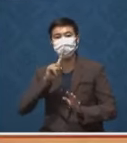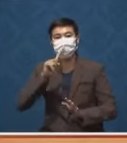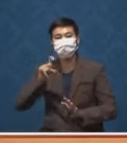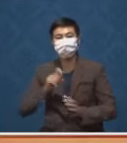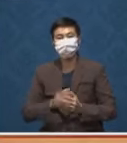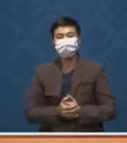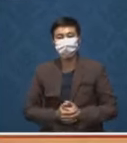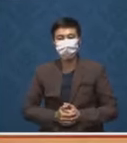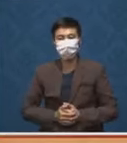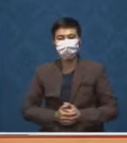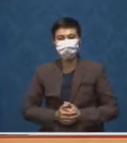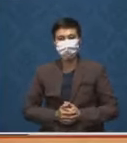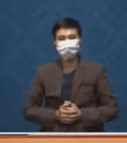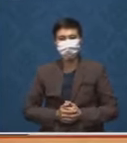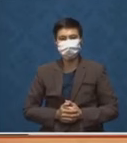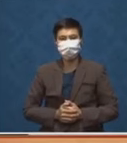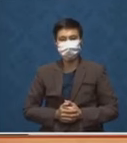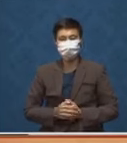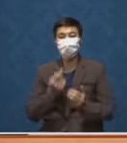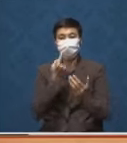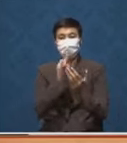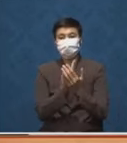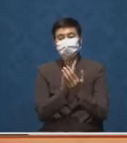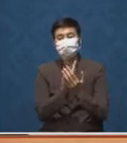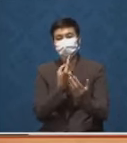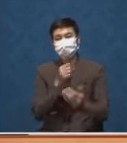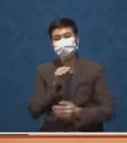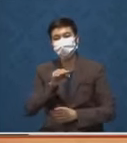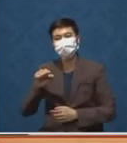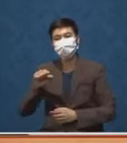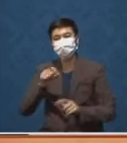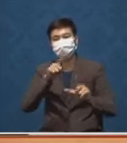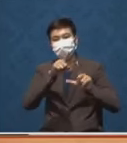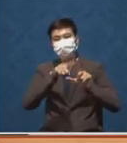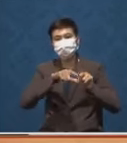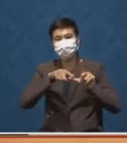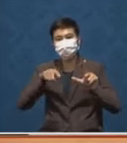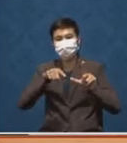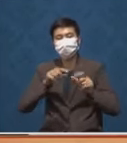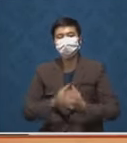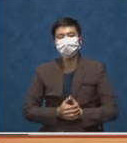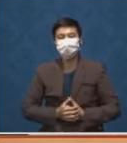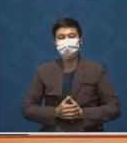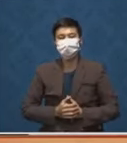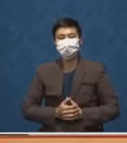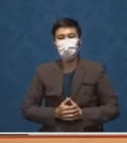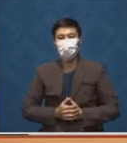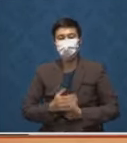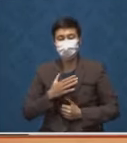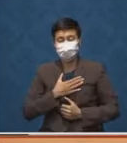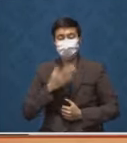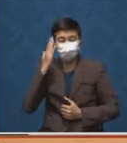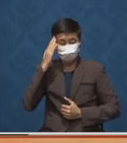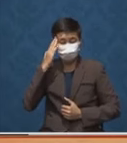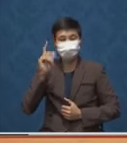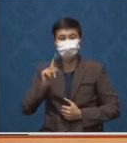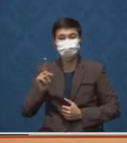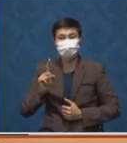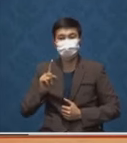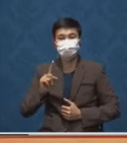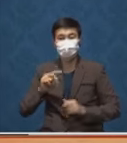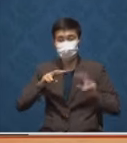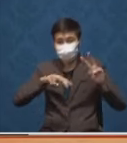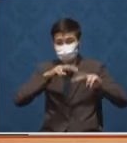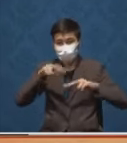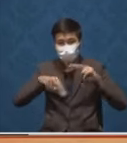เรียนท่านประธานค่ะสิริญญาตันสกุลผู้แทนราษฎรแบบบัญชีรายชื่อพรรคก้าวไกลค่ะดิฉันทราบดีค่ะว่าเรื่องของการกำกับดูแล